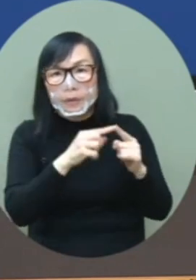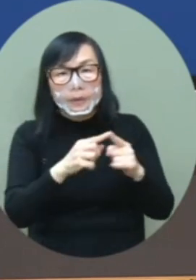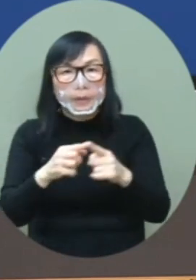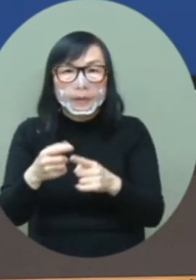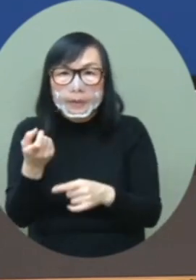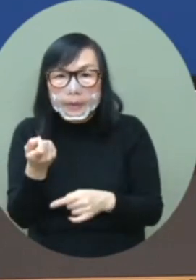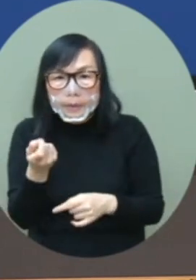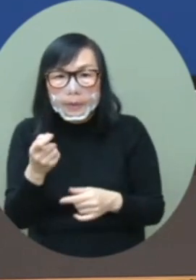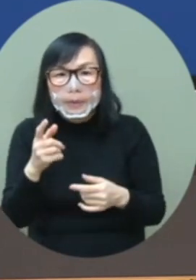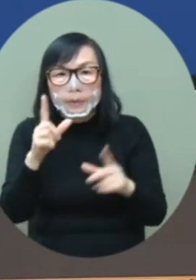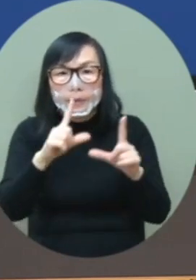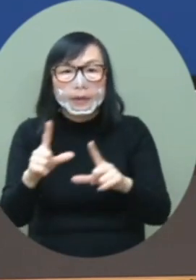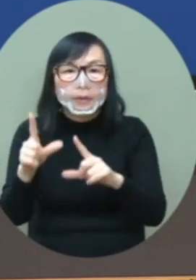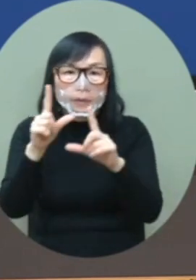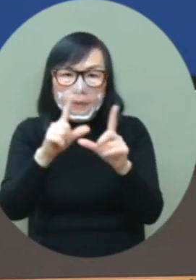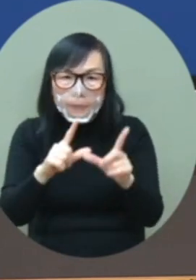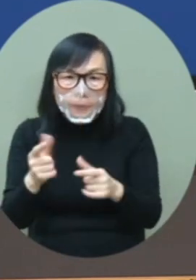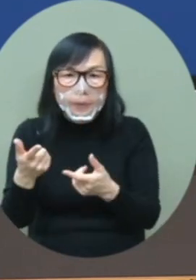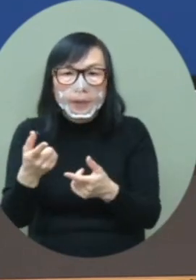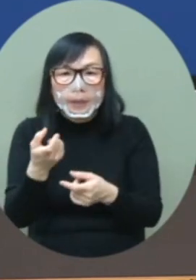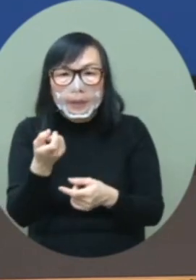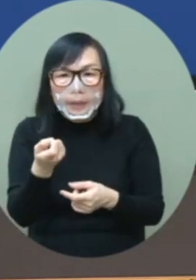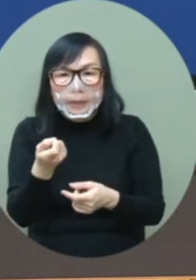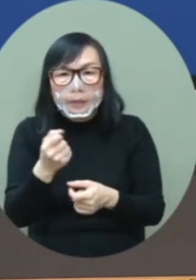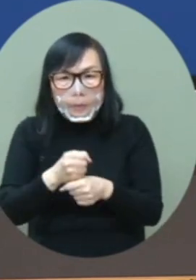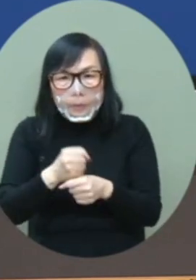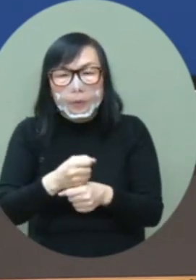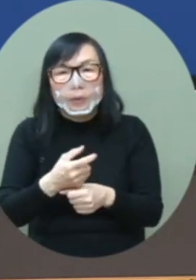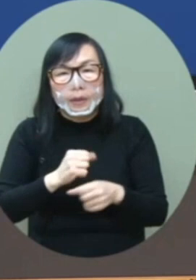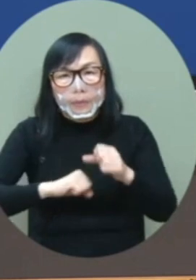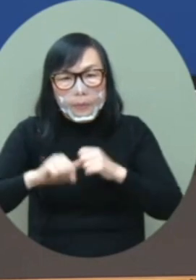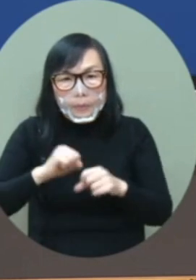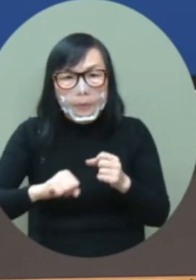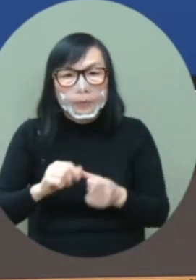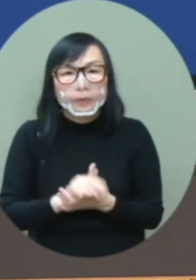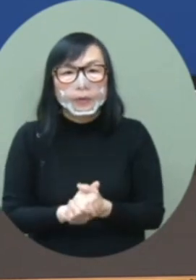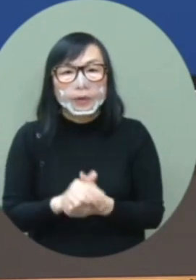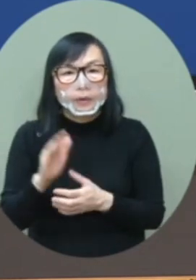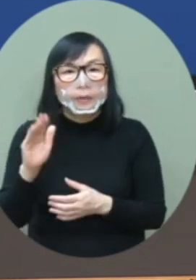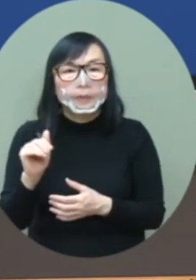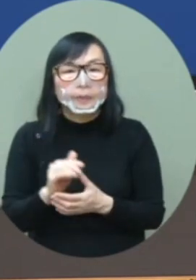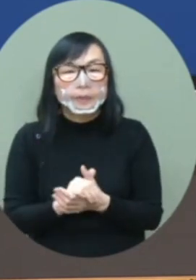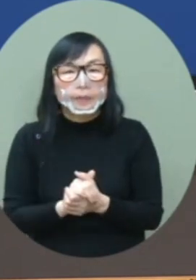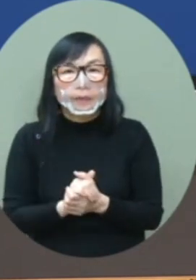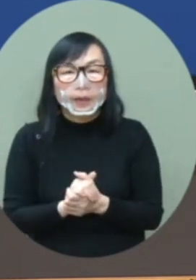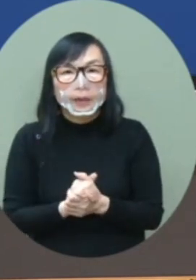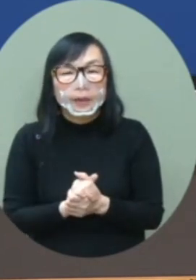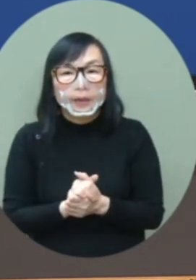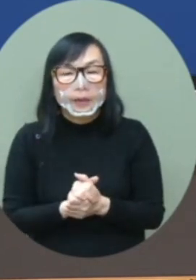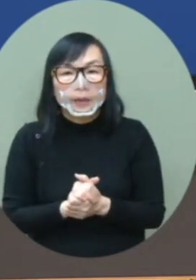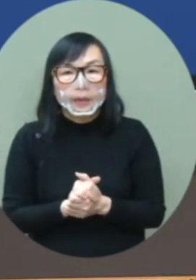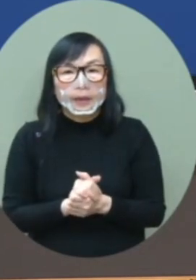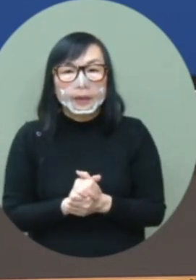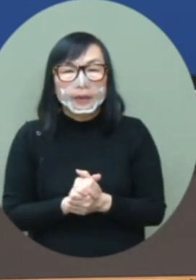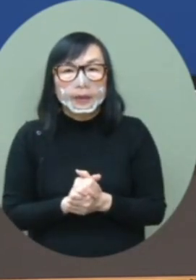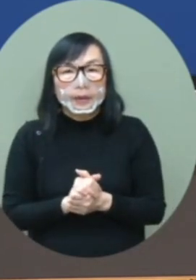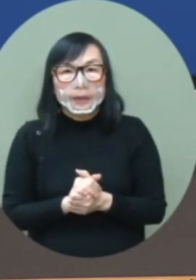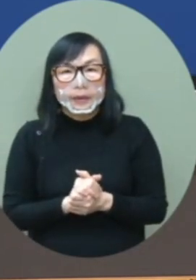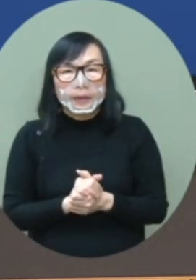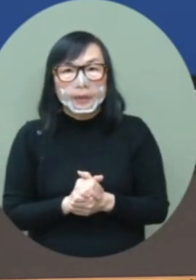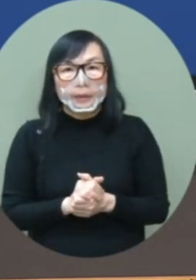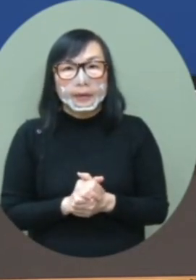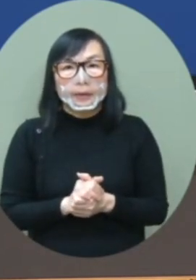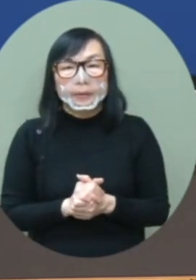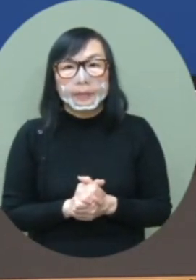少即係佢日常要做嘅活動咧，佢都有得做嚇。咁呢個係而家嗰個嘅